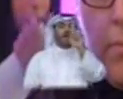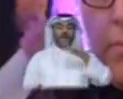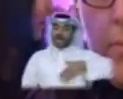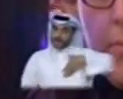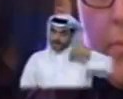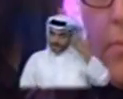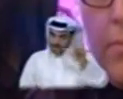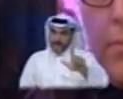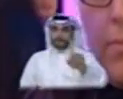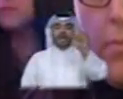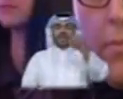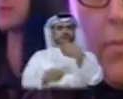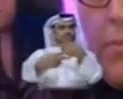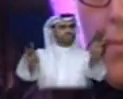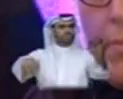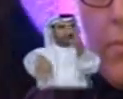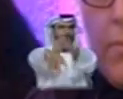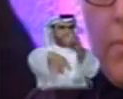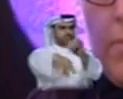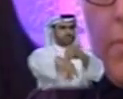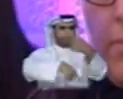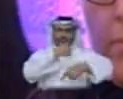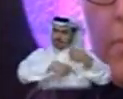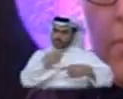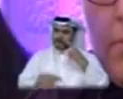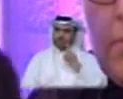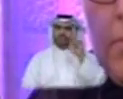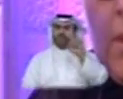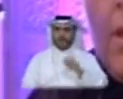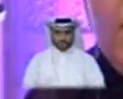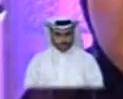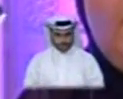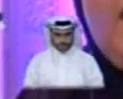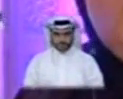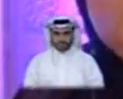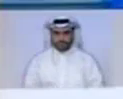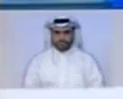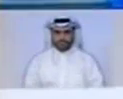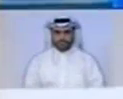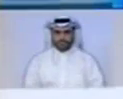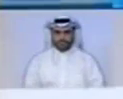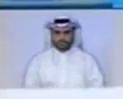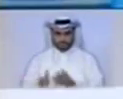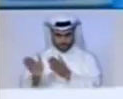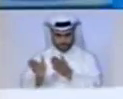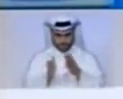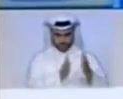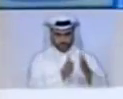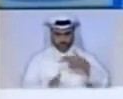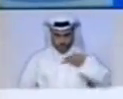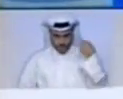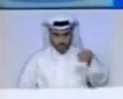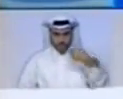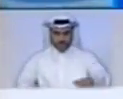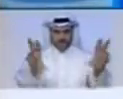ونأمل تجاوب وتعاطي الجميع إيجابي مع القانون إن شاء الله. بحث وزير الإعلام